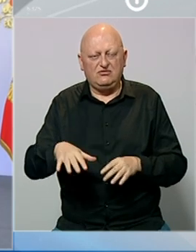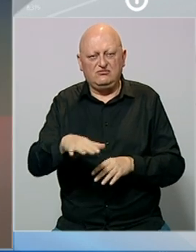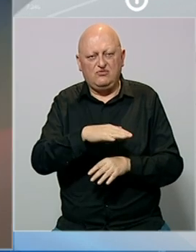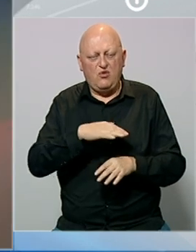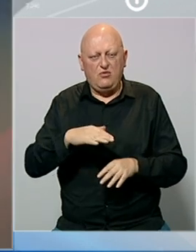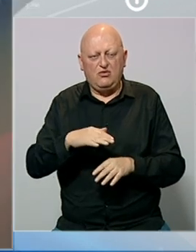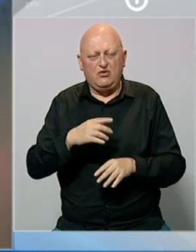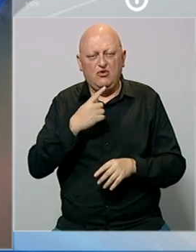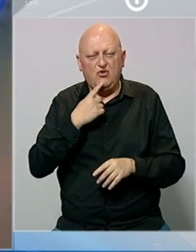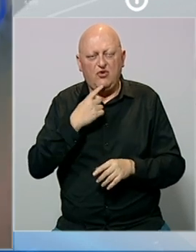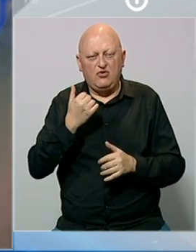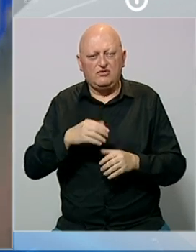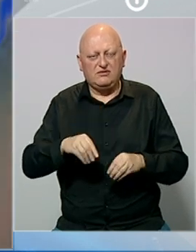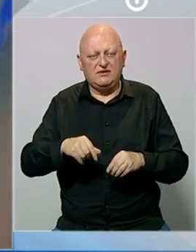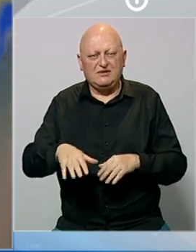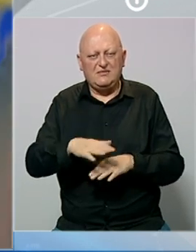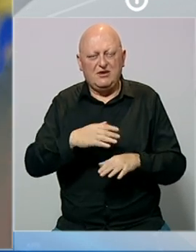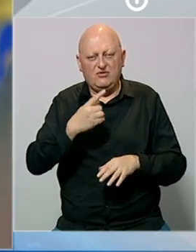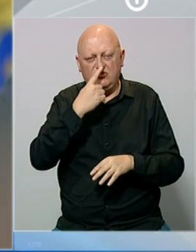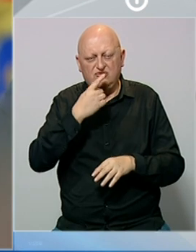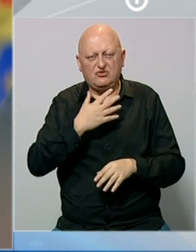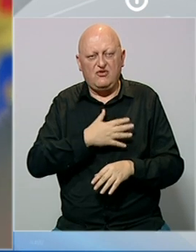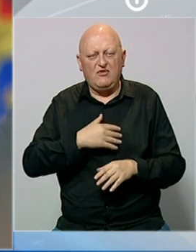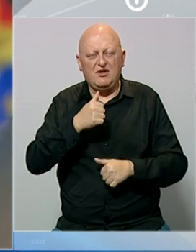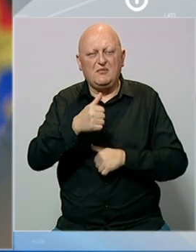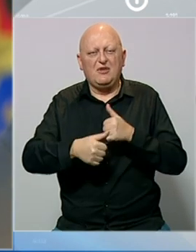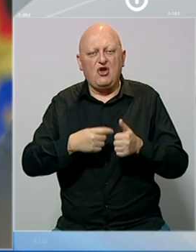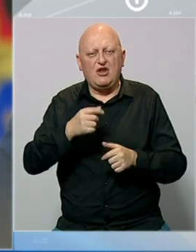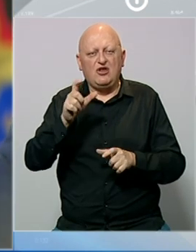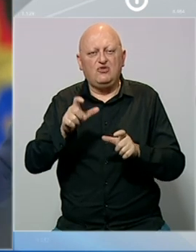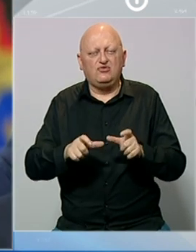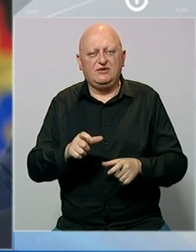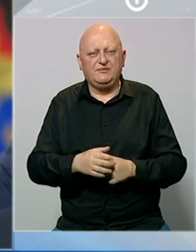oblastima, koji su sada teritorija Rusije, volja miliona ljudi.